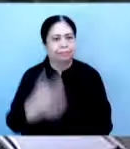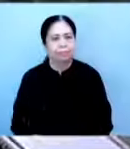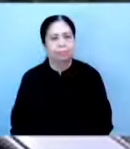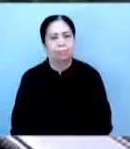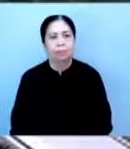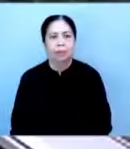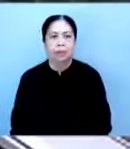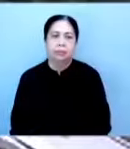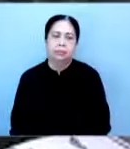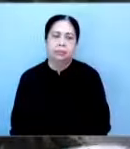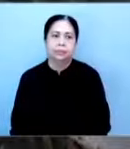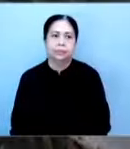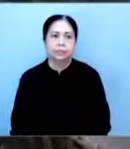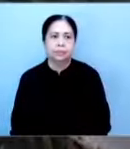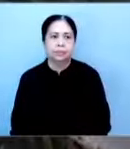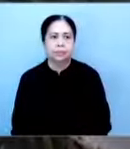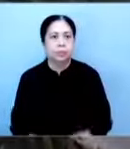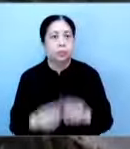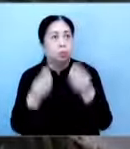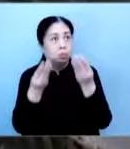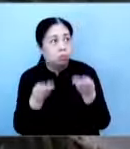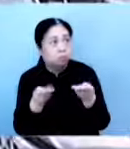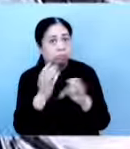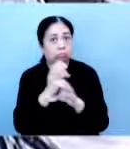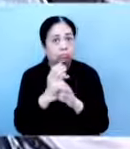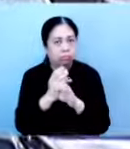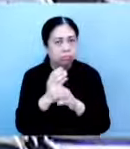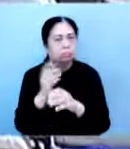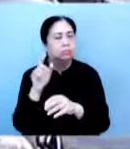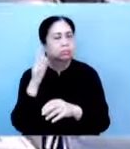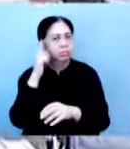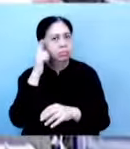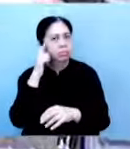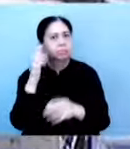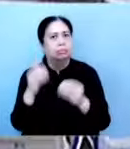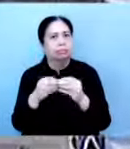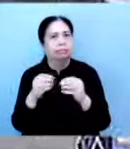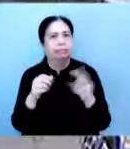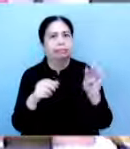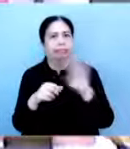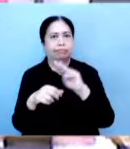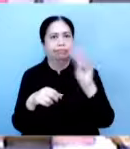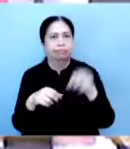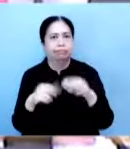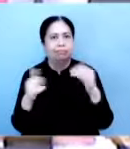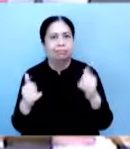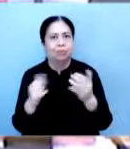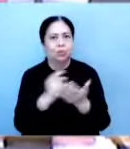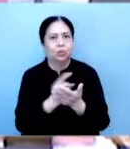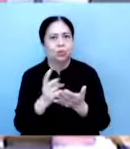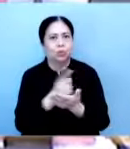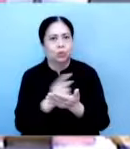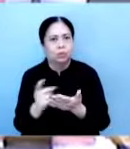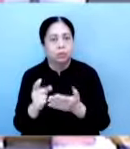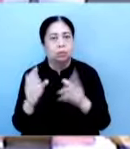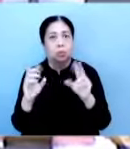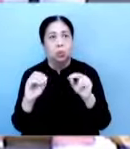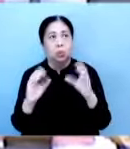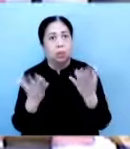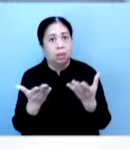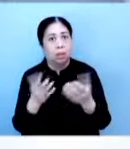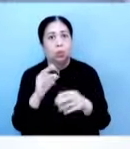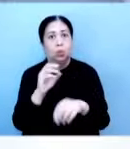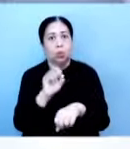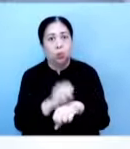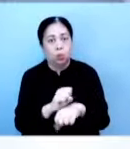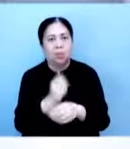laena mas kakaunting mga sasakyan ang inaasahang babyahe sa Metro Manila ngayong man Santa bukod kasi sa walang pasok nagsiuwi na